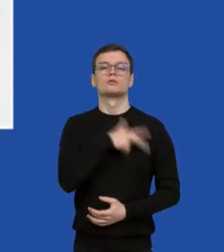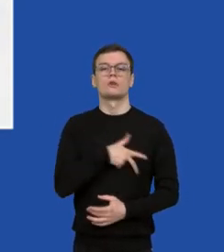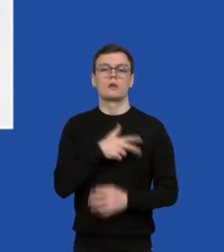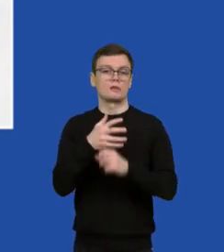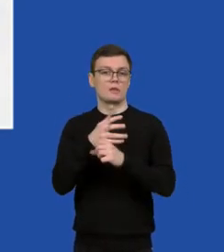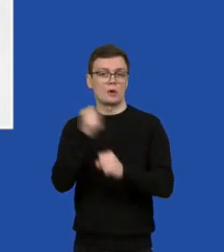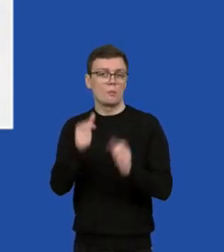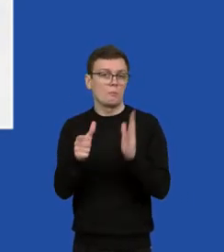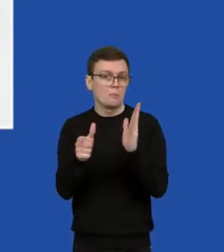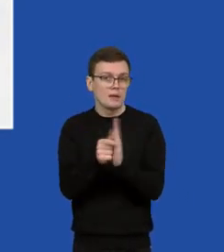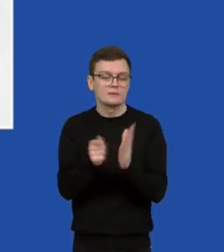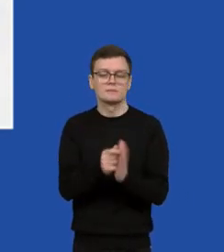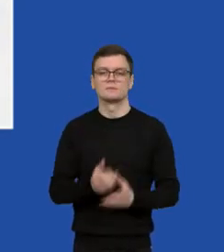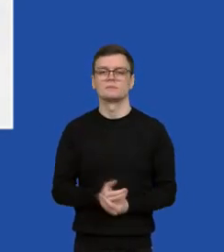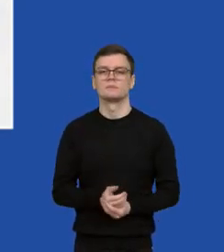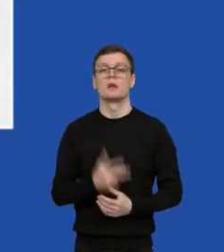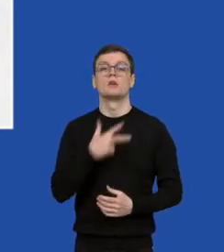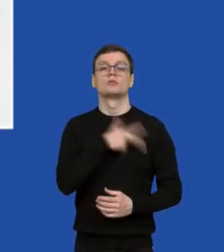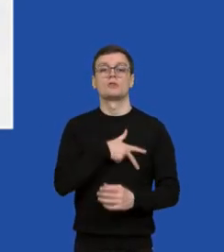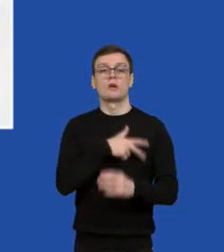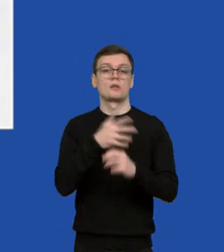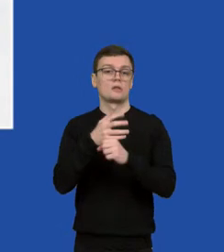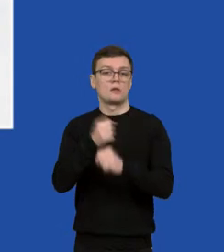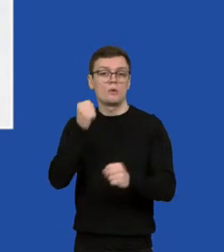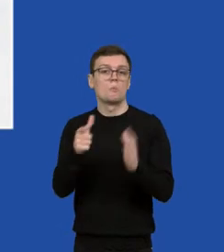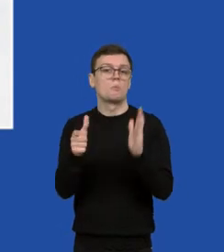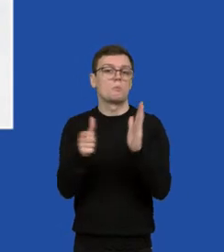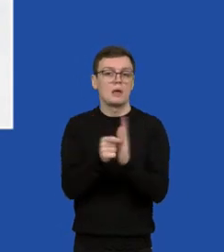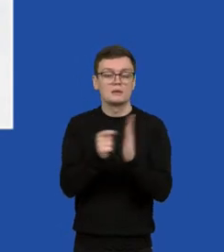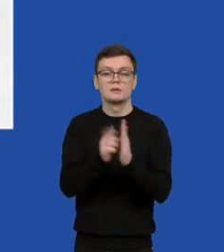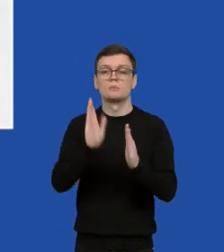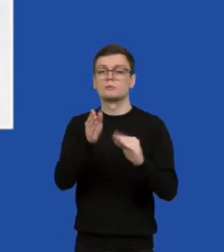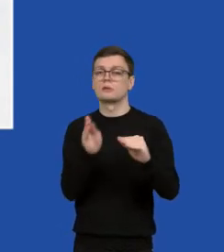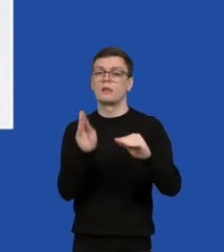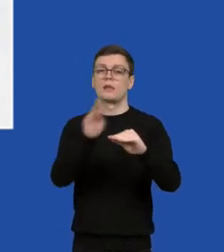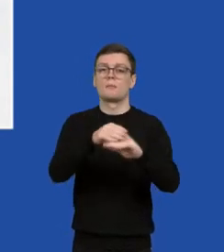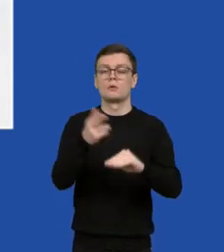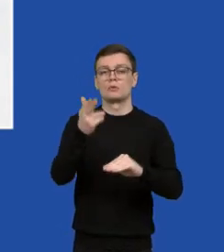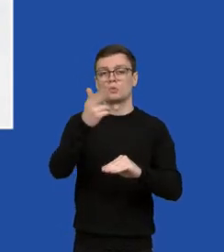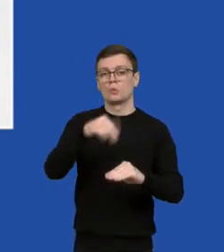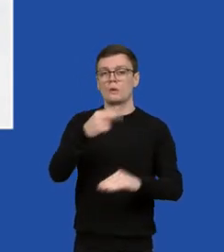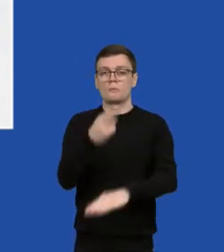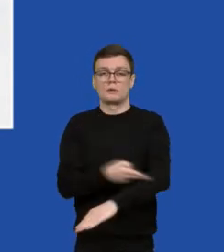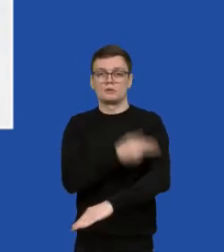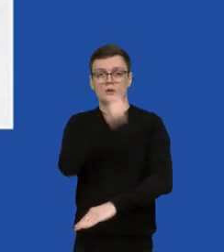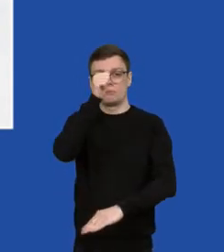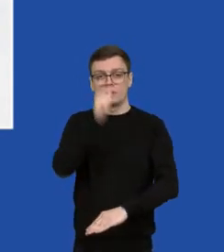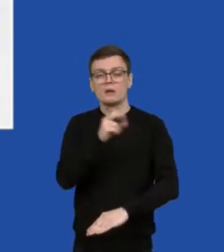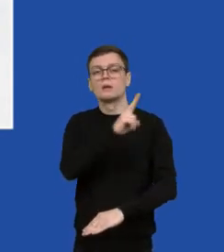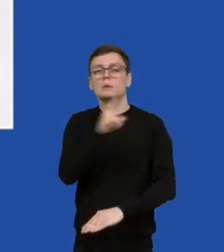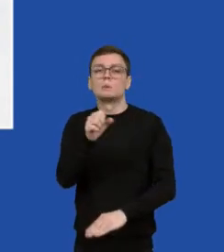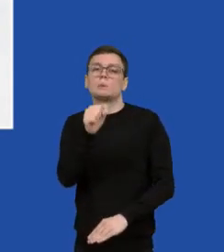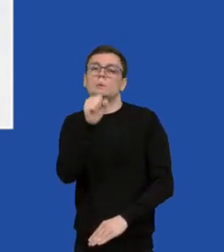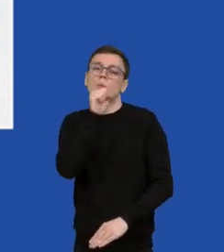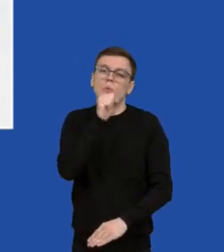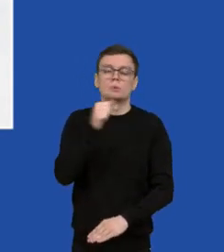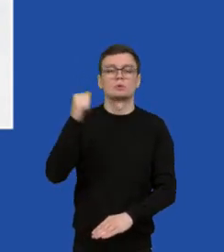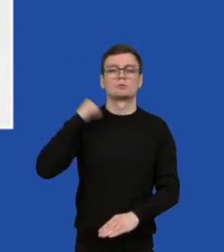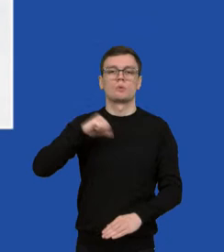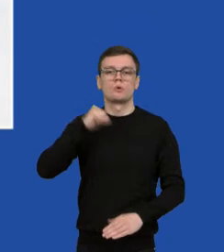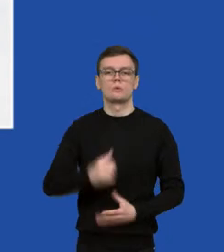draudimo pensijas, tai socialinio draudimo pensijas didinsime nuo birželio mėnesio tiems pagyvenusiems žmonėms, kurie